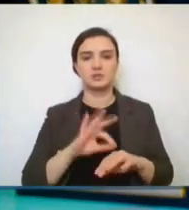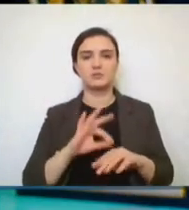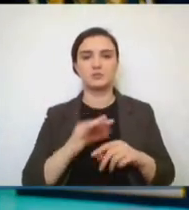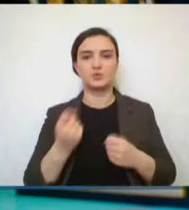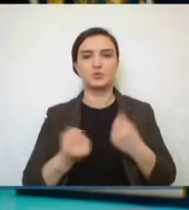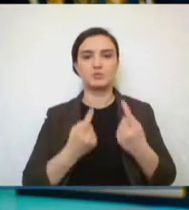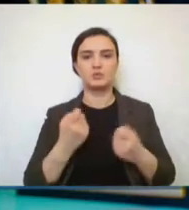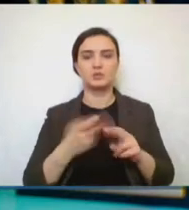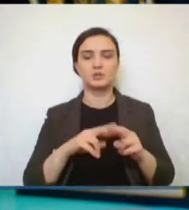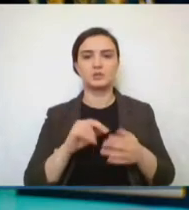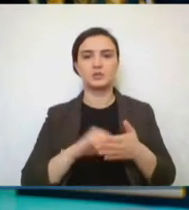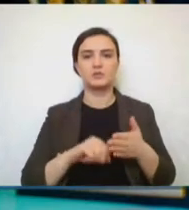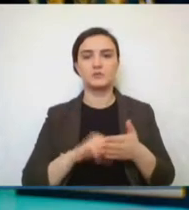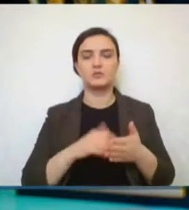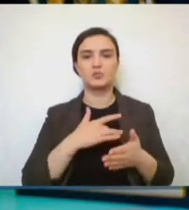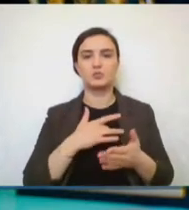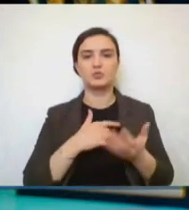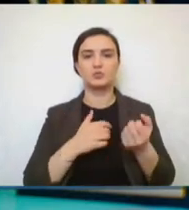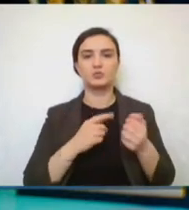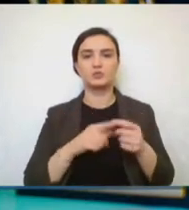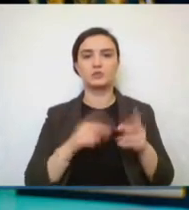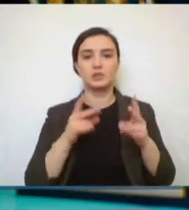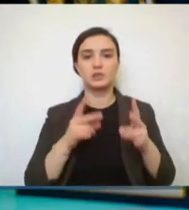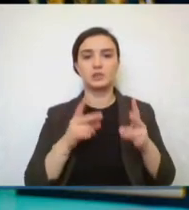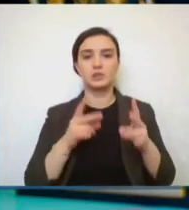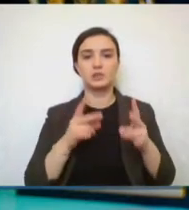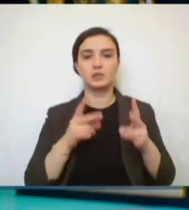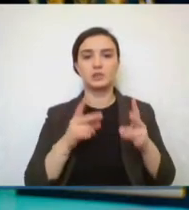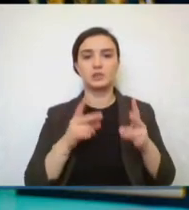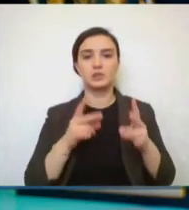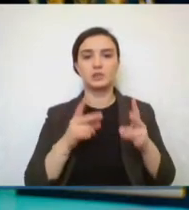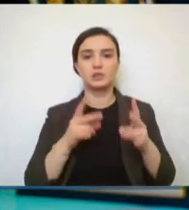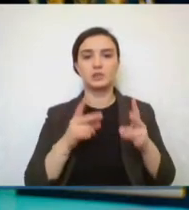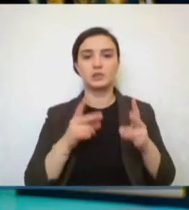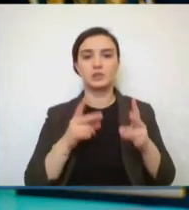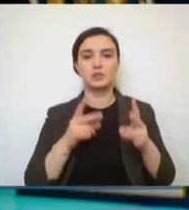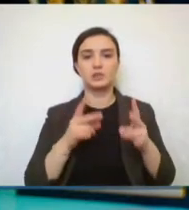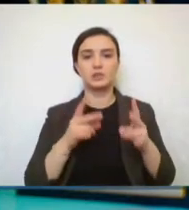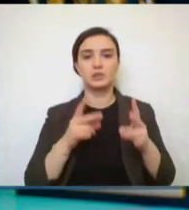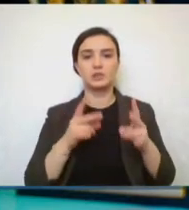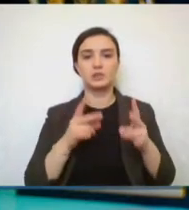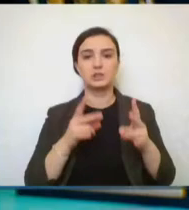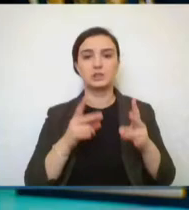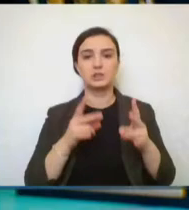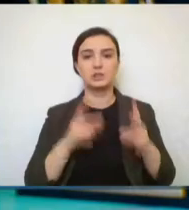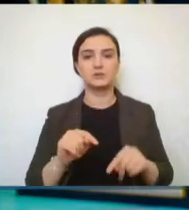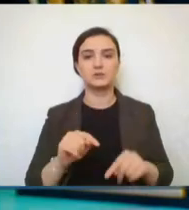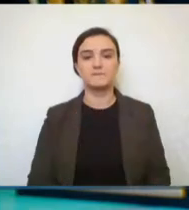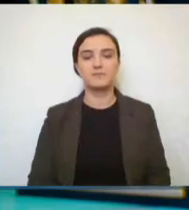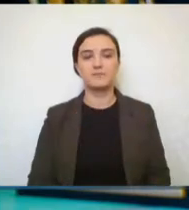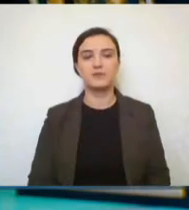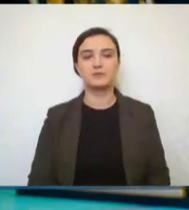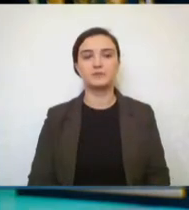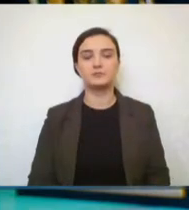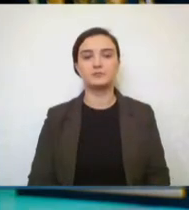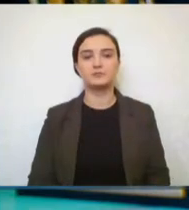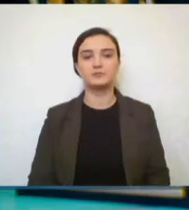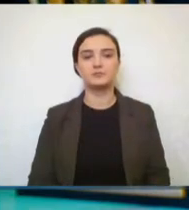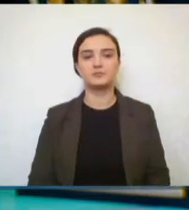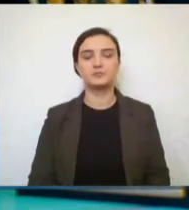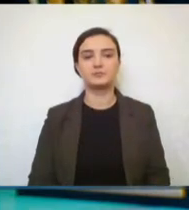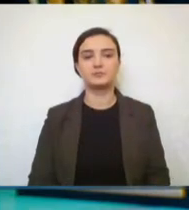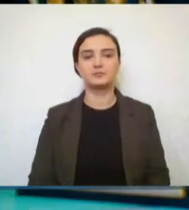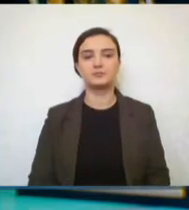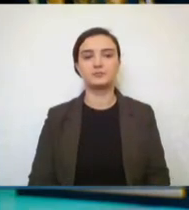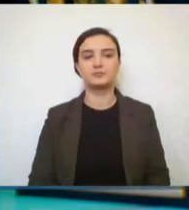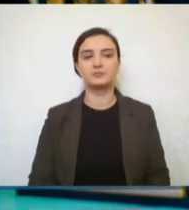გულის კუნთის დაზიანების პროცესს, რომელსაც თან ახავს გულის უკმარისობის მოვლენები, ჰარის უკმარისობის მოვლენები, რაც ისედაც